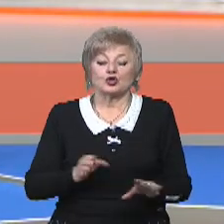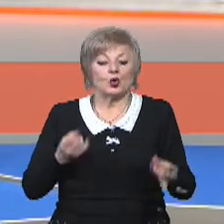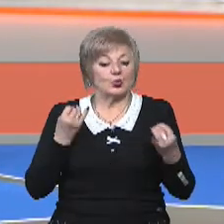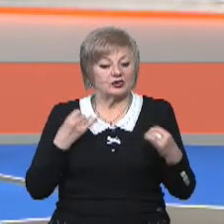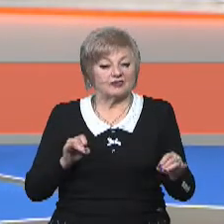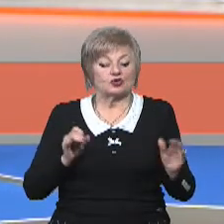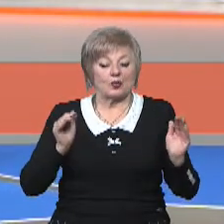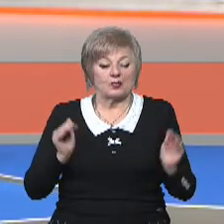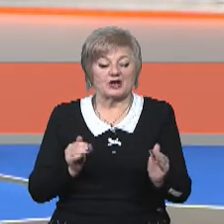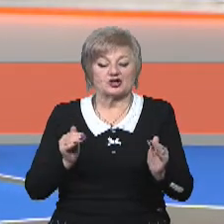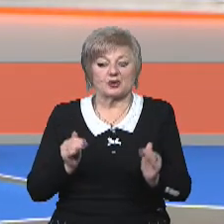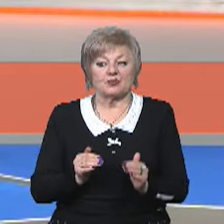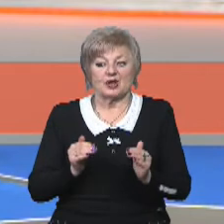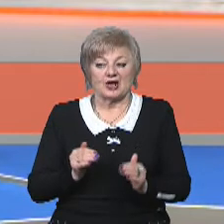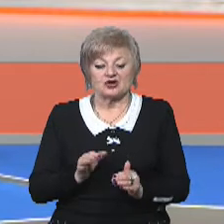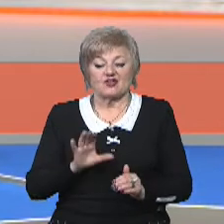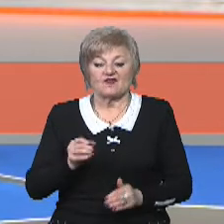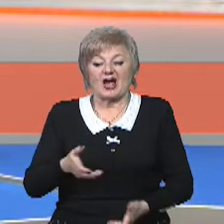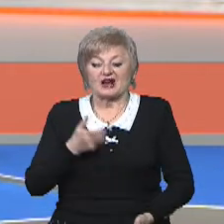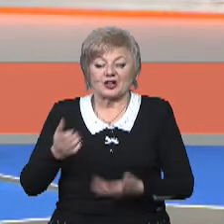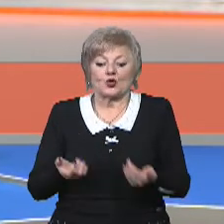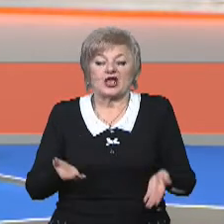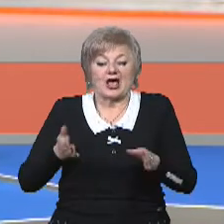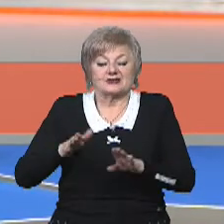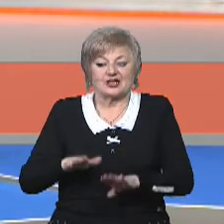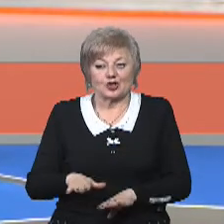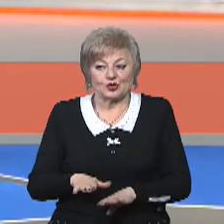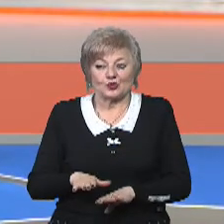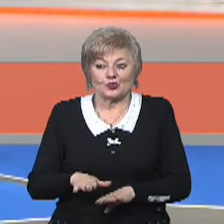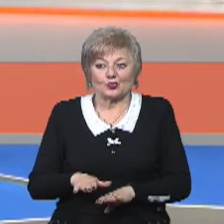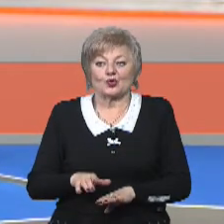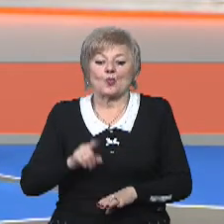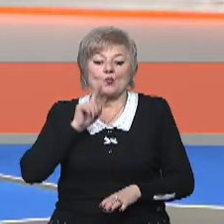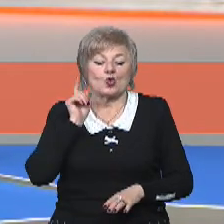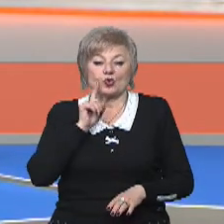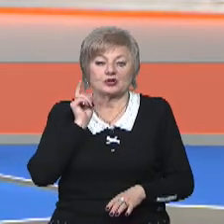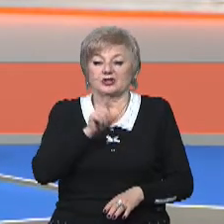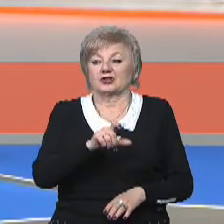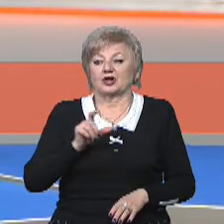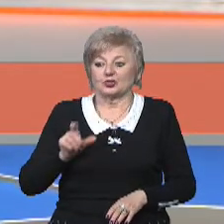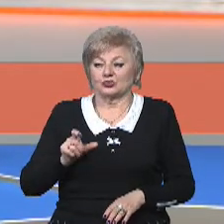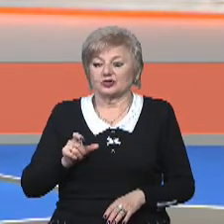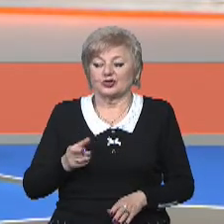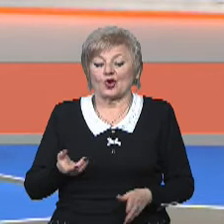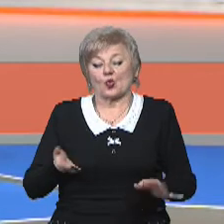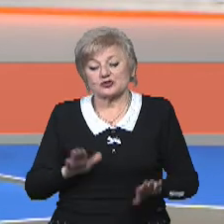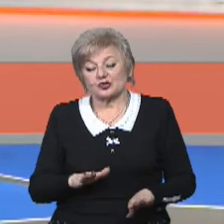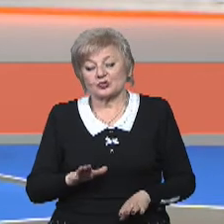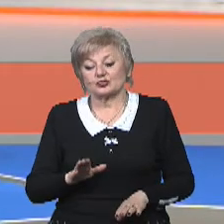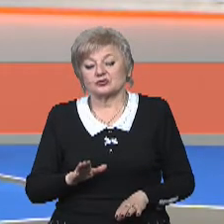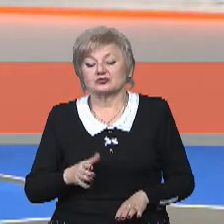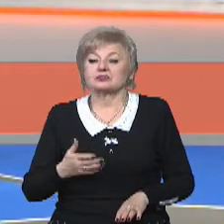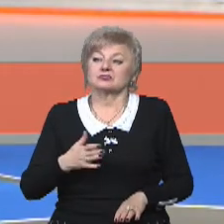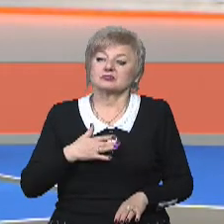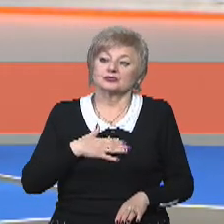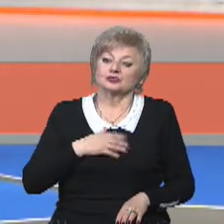все менше і менше в археології залишаються молоді люди. Виживають або фанатики,